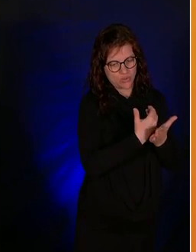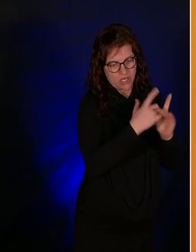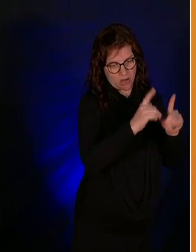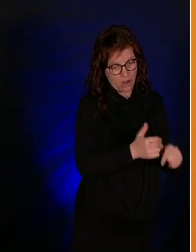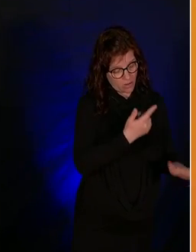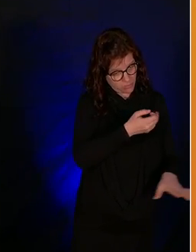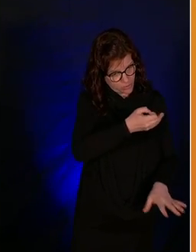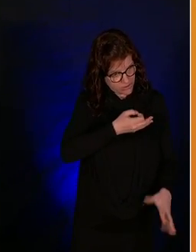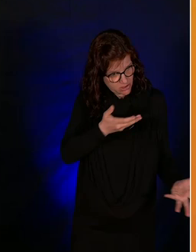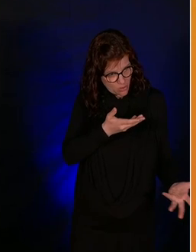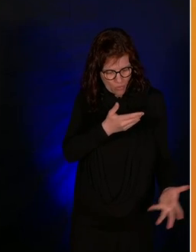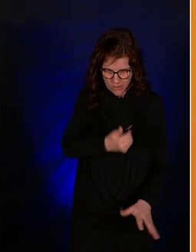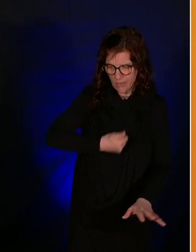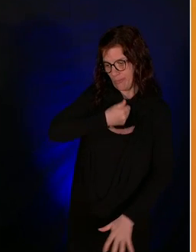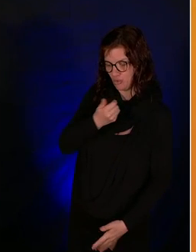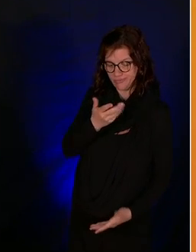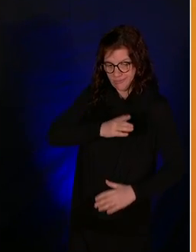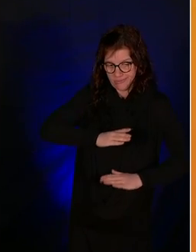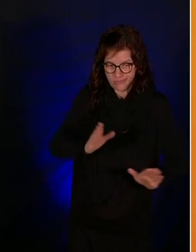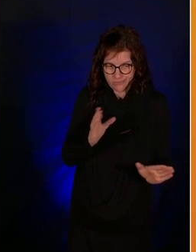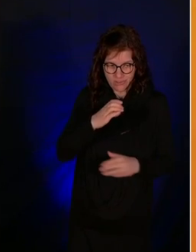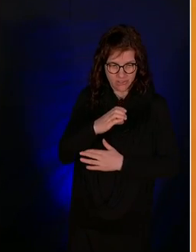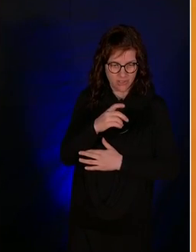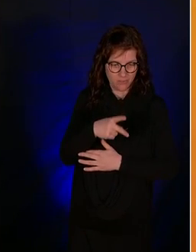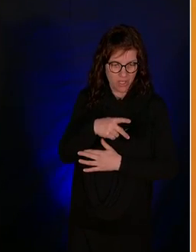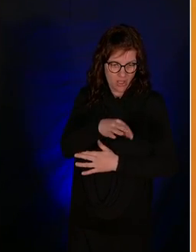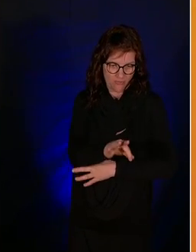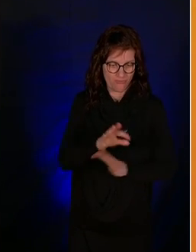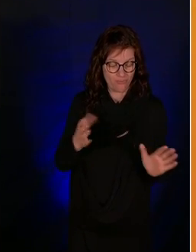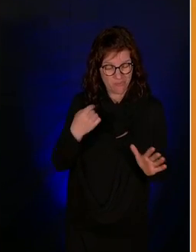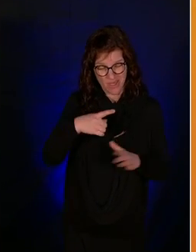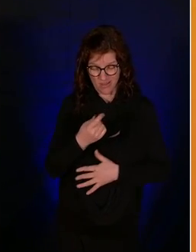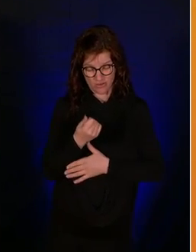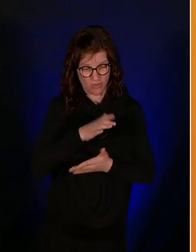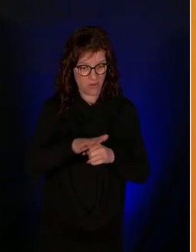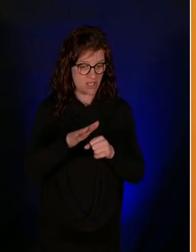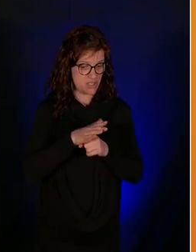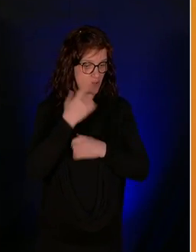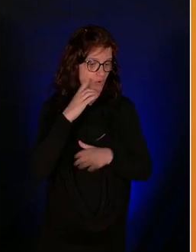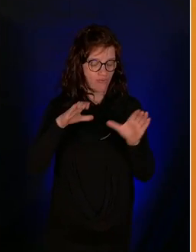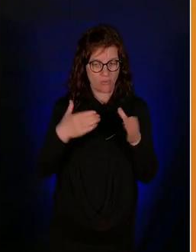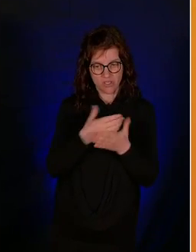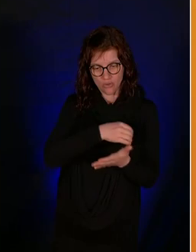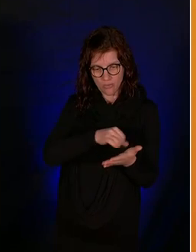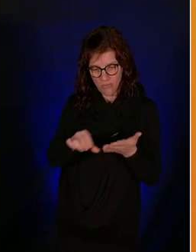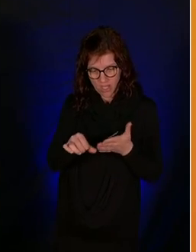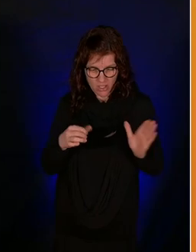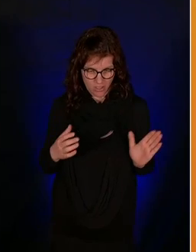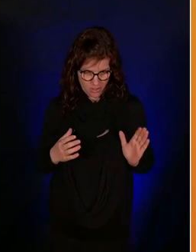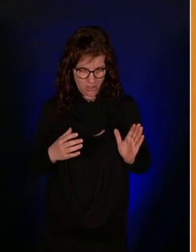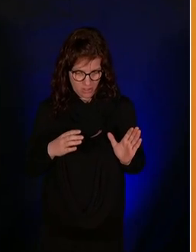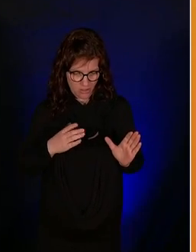seul avec mon compte personnalisé de formation, mais pas assez d'argent pour payer une formation avec mon compte